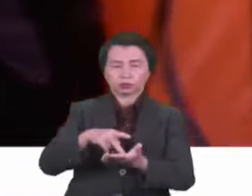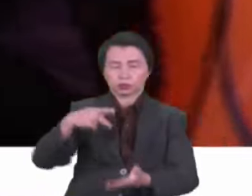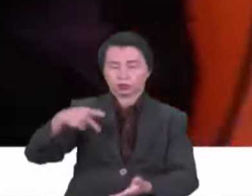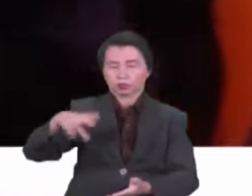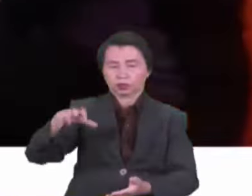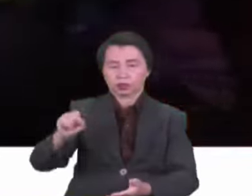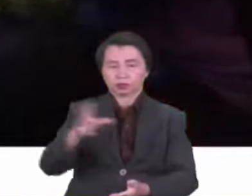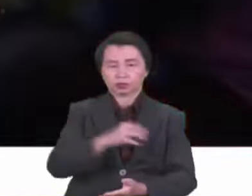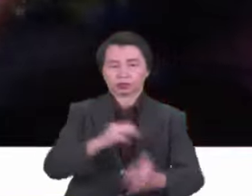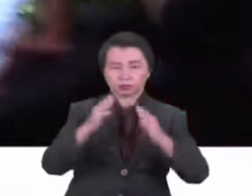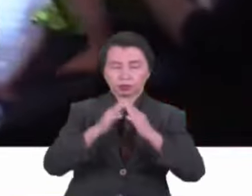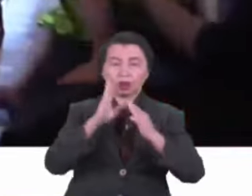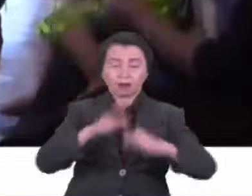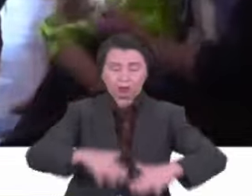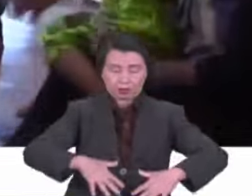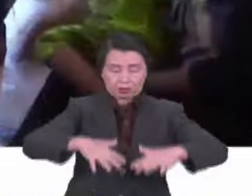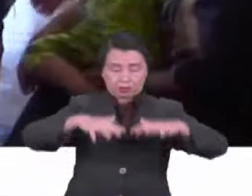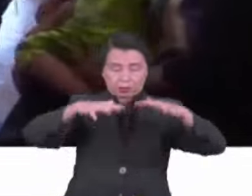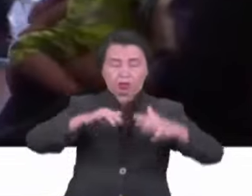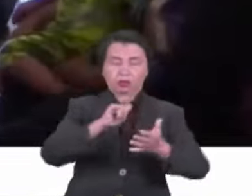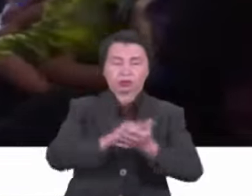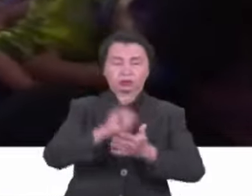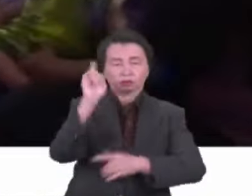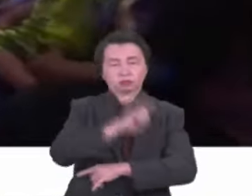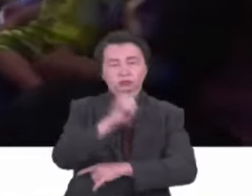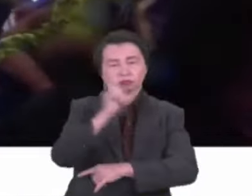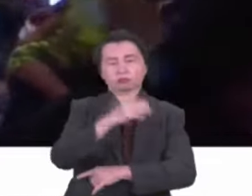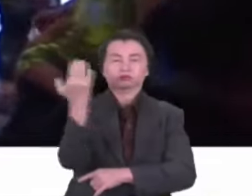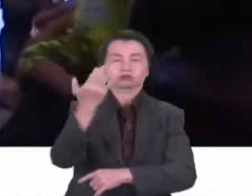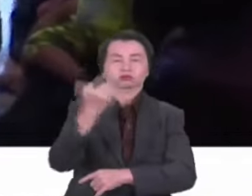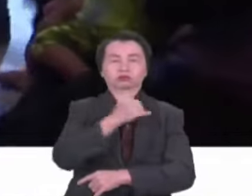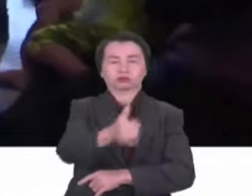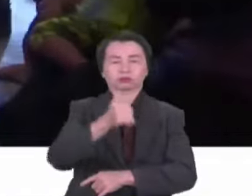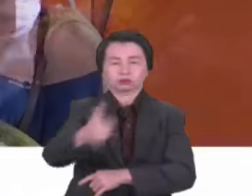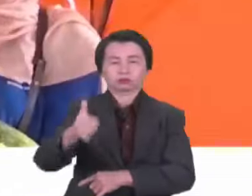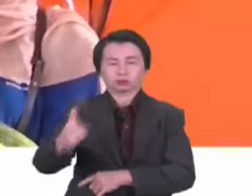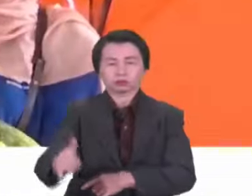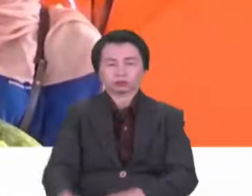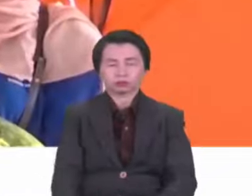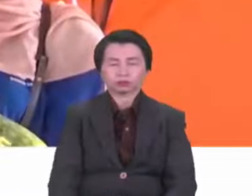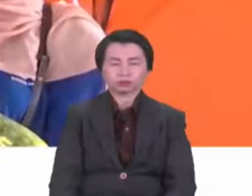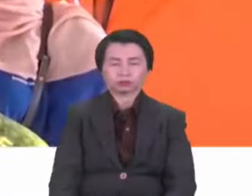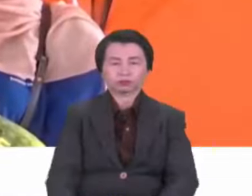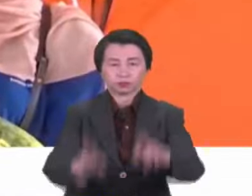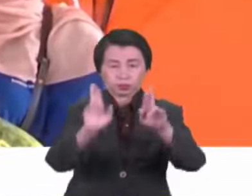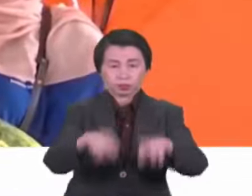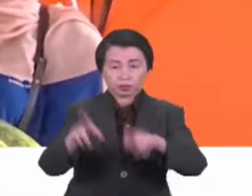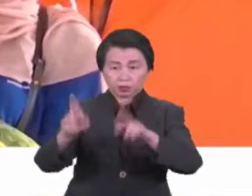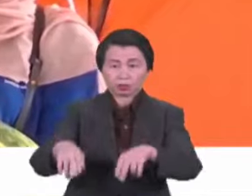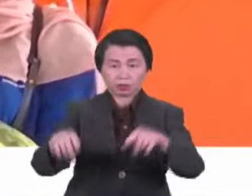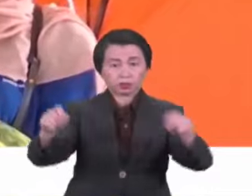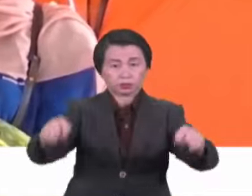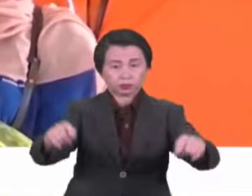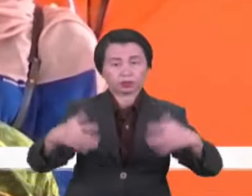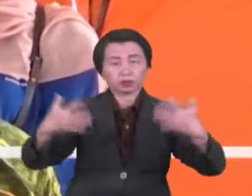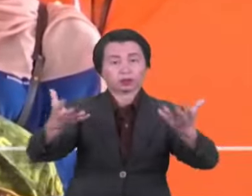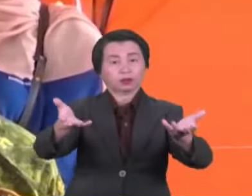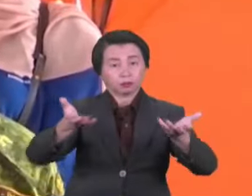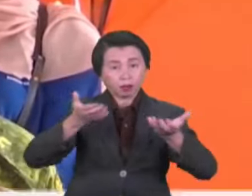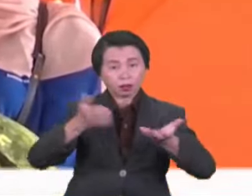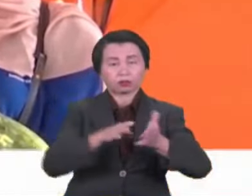PPS serta kediaman dinaiki air antara rutin harian. Rakyat-rakyat di sini ni mau